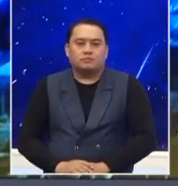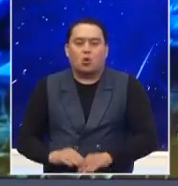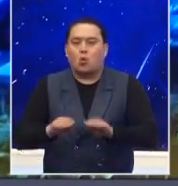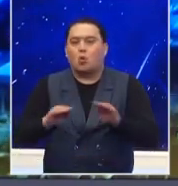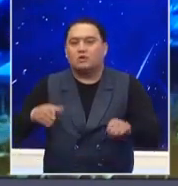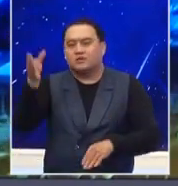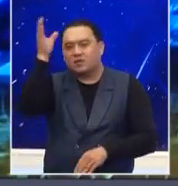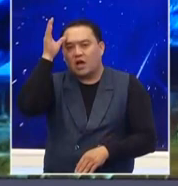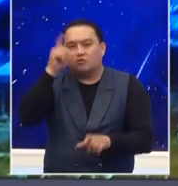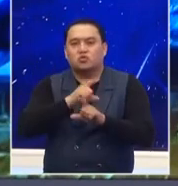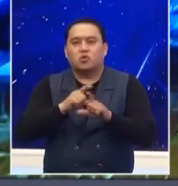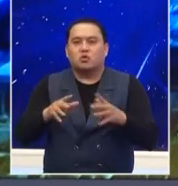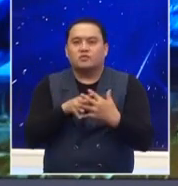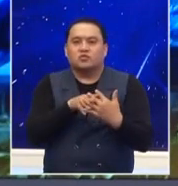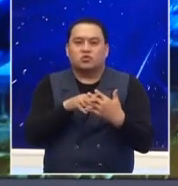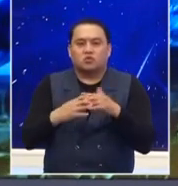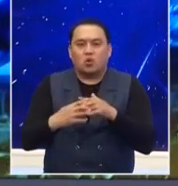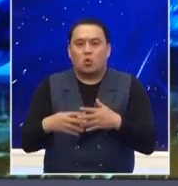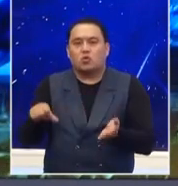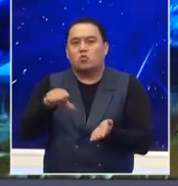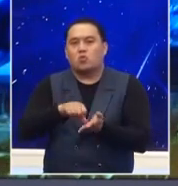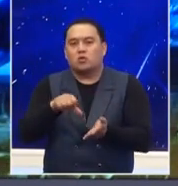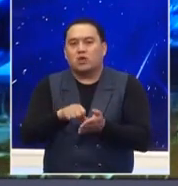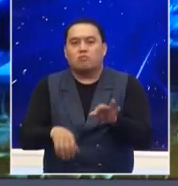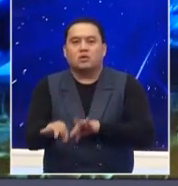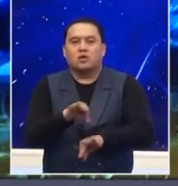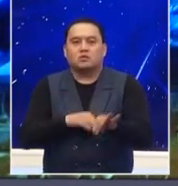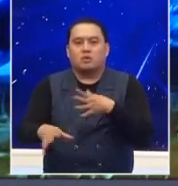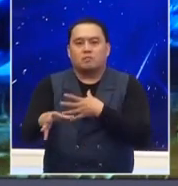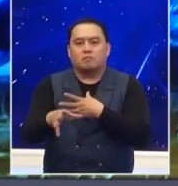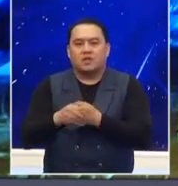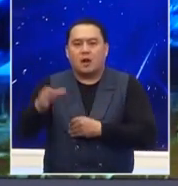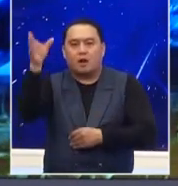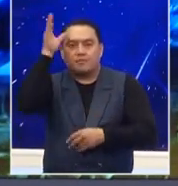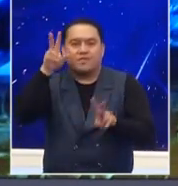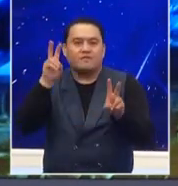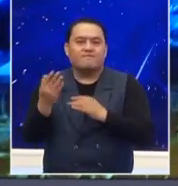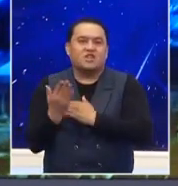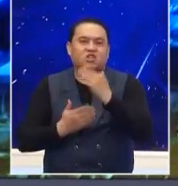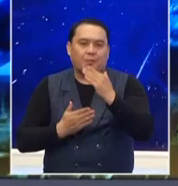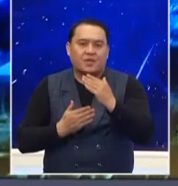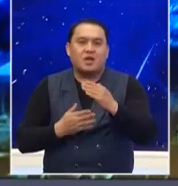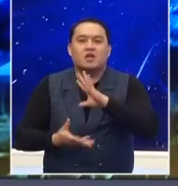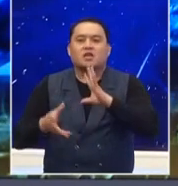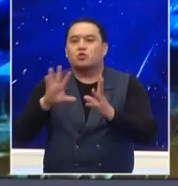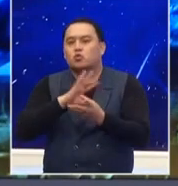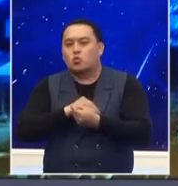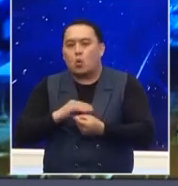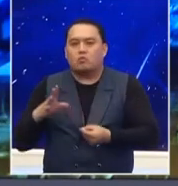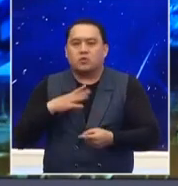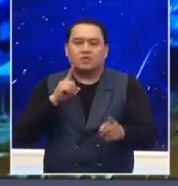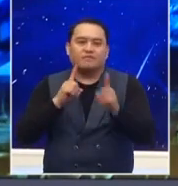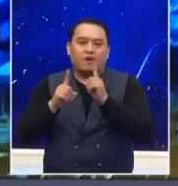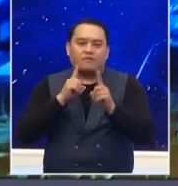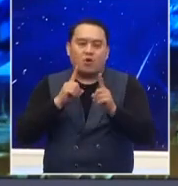Уровень знаний школьников сельской местности, принявших участие в проекте «Бергемес Белем», стал выше. Такие итоги были подведены